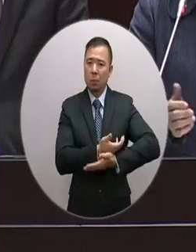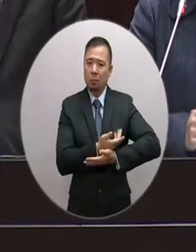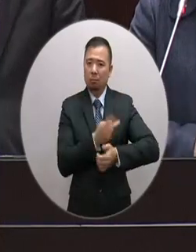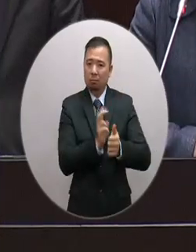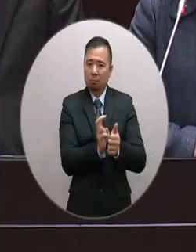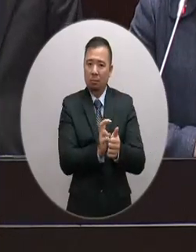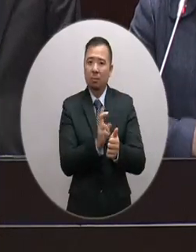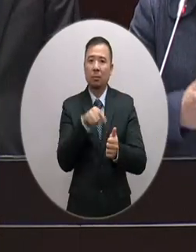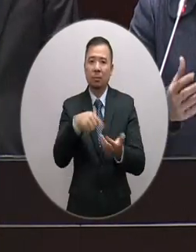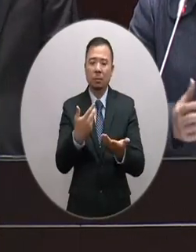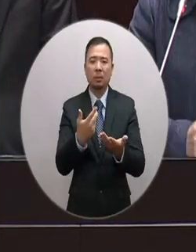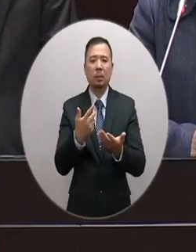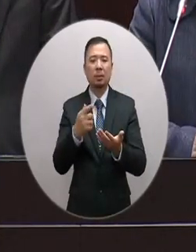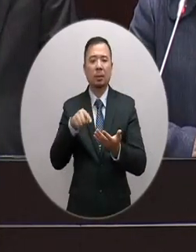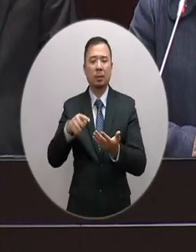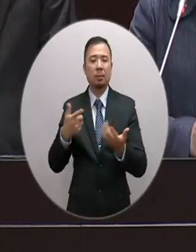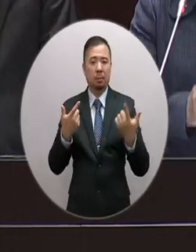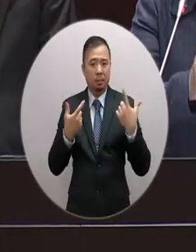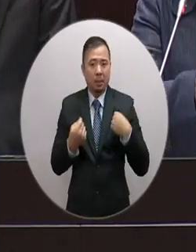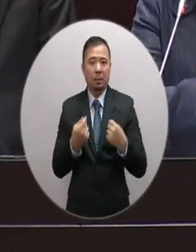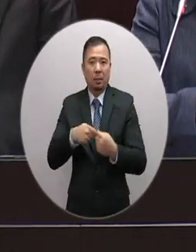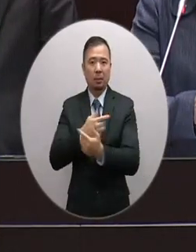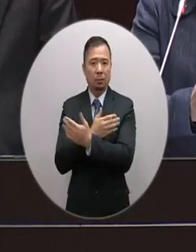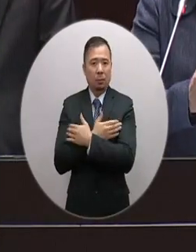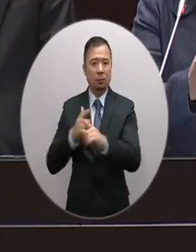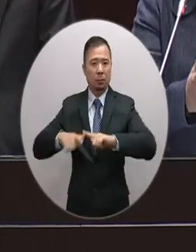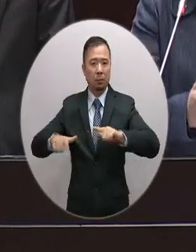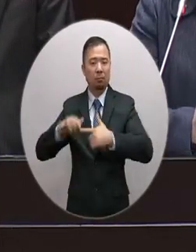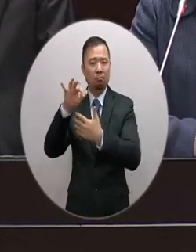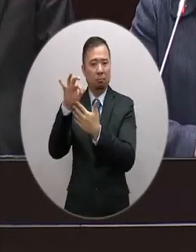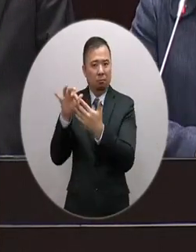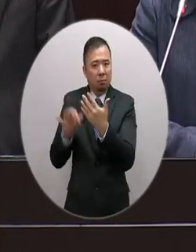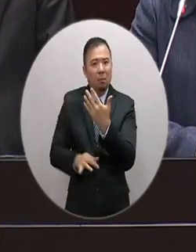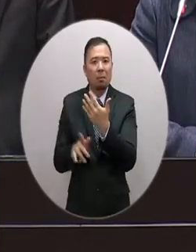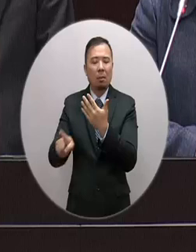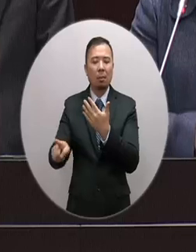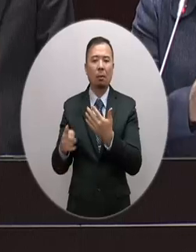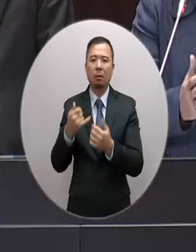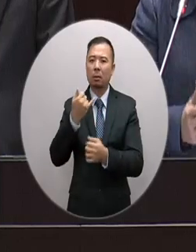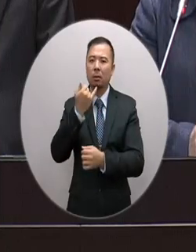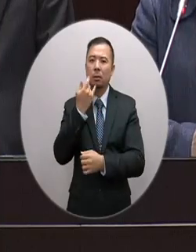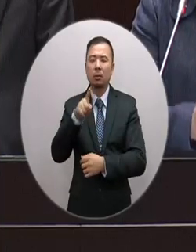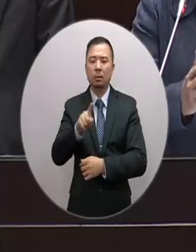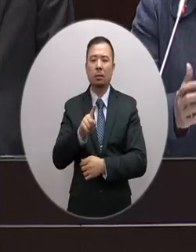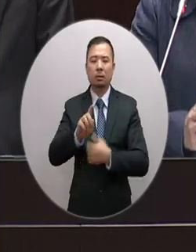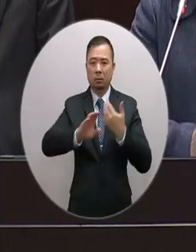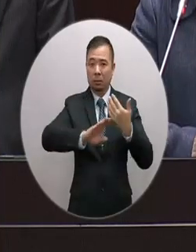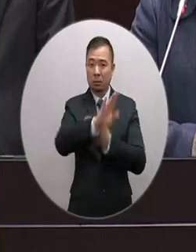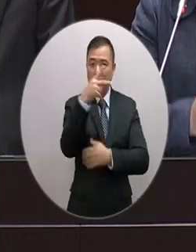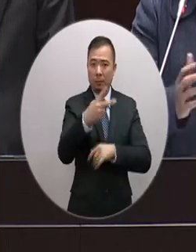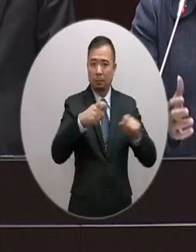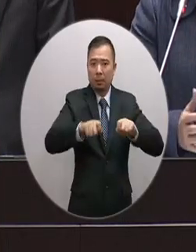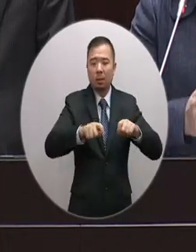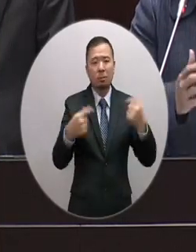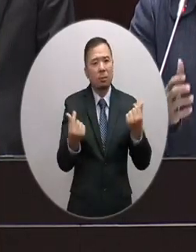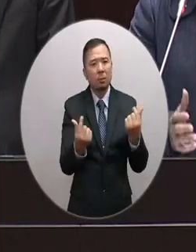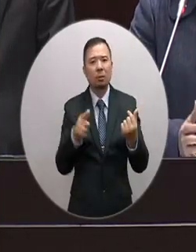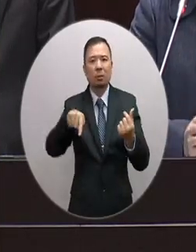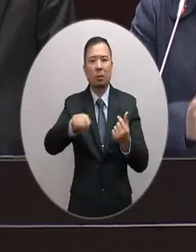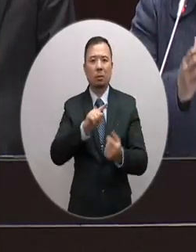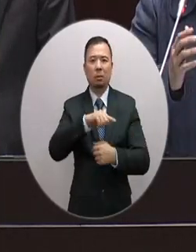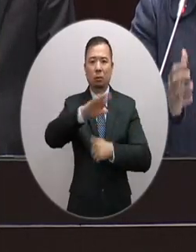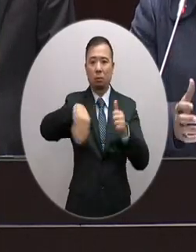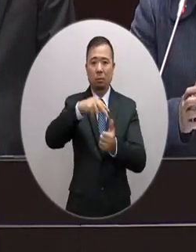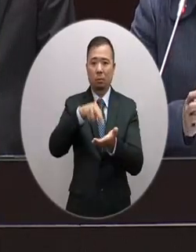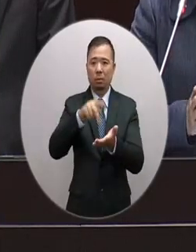幼托的幼儿园的规定，那能够让刚刚包括委员所讲的、土地分区啦、使用执照啦、空间、